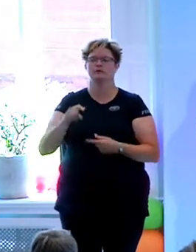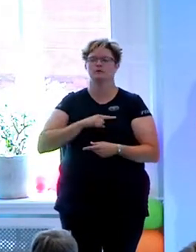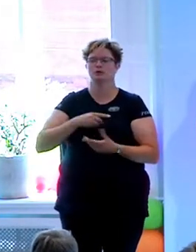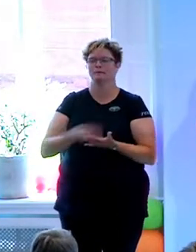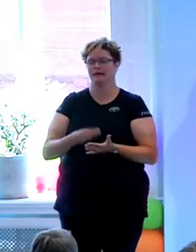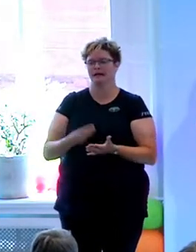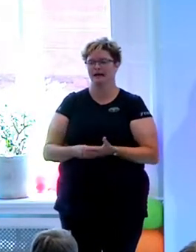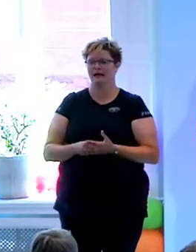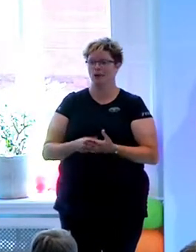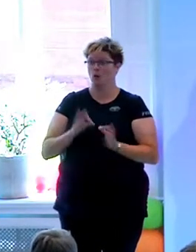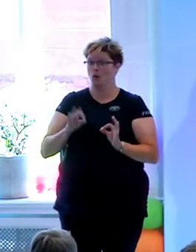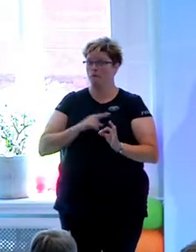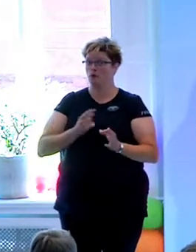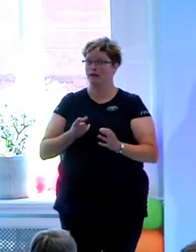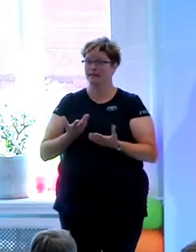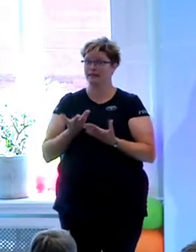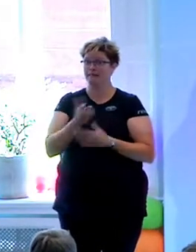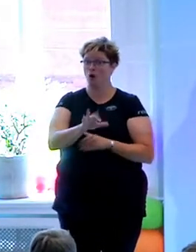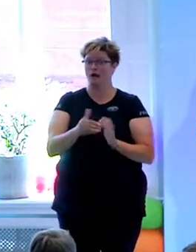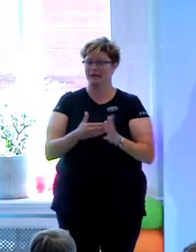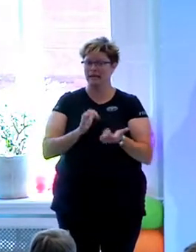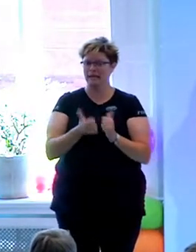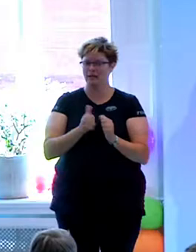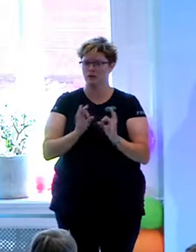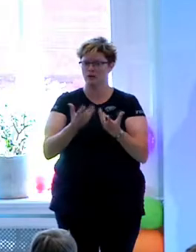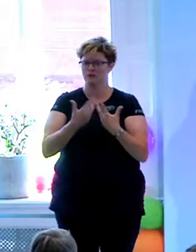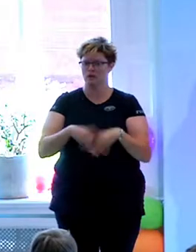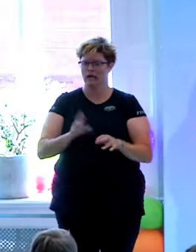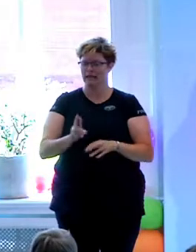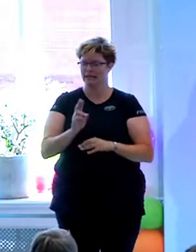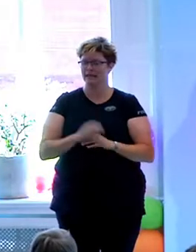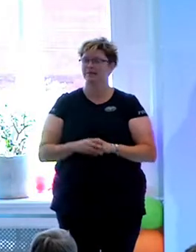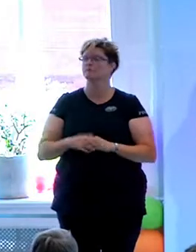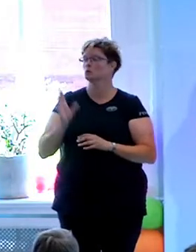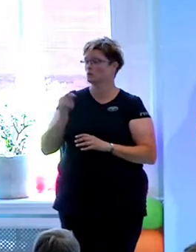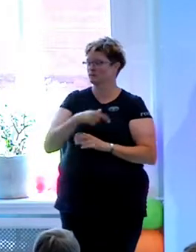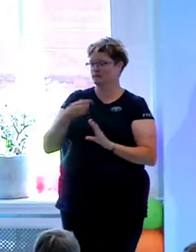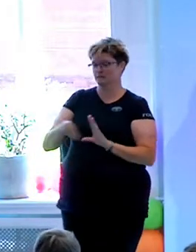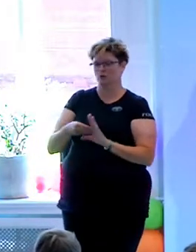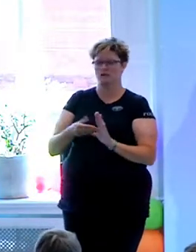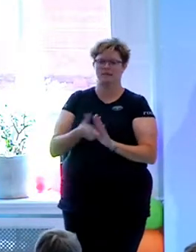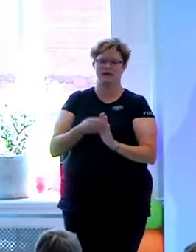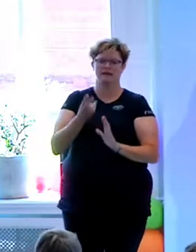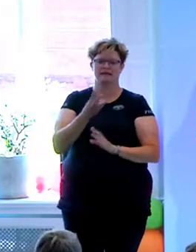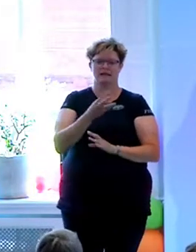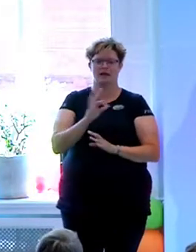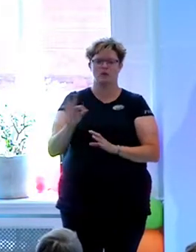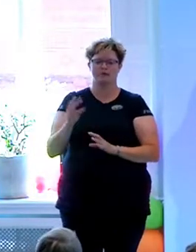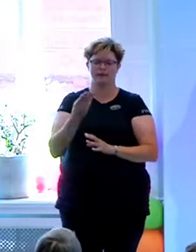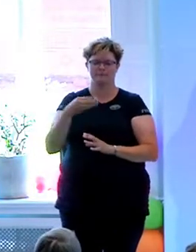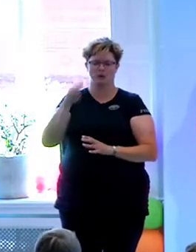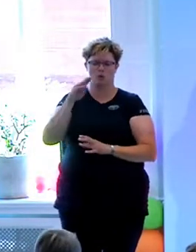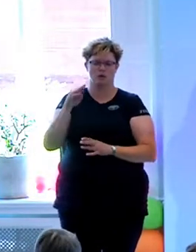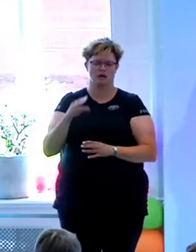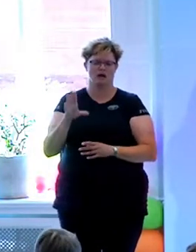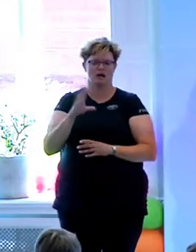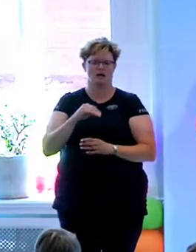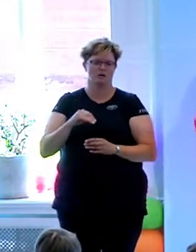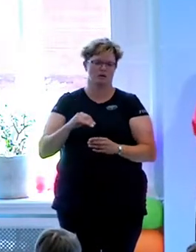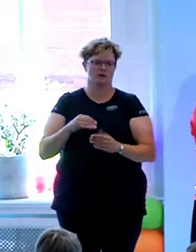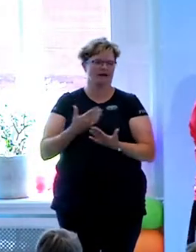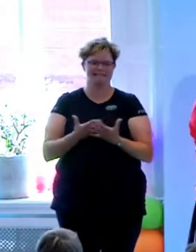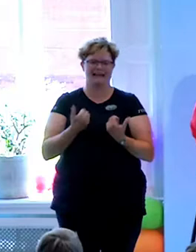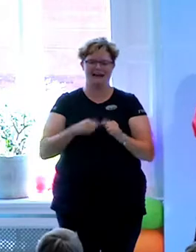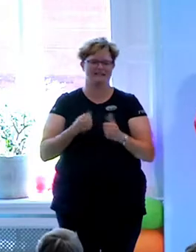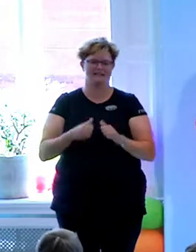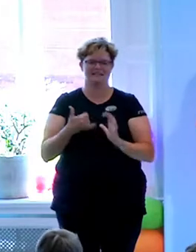Hur mycket går tillbaka till idrotten och hur funkar det egentligen? Vi sponsrar med cirka 300 miljoner då, och då är det exklusiv